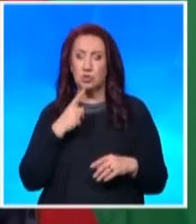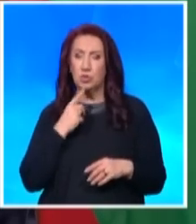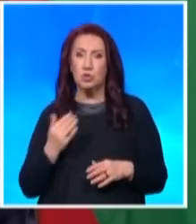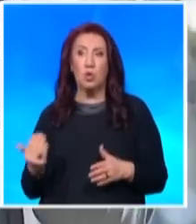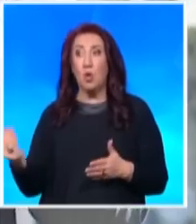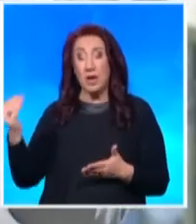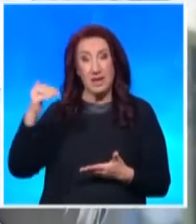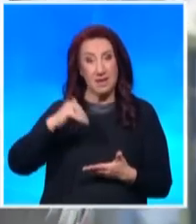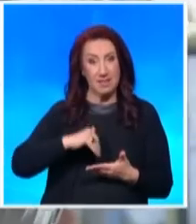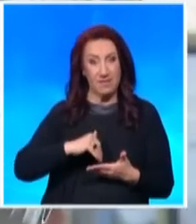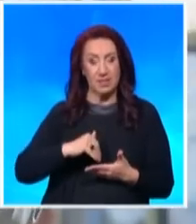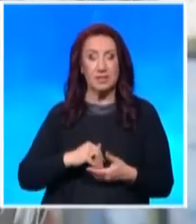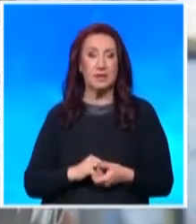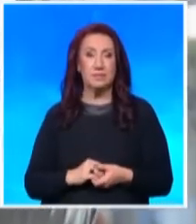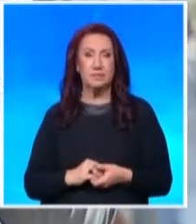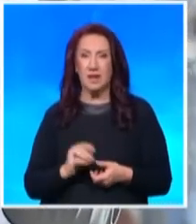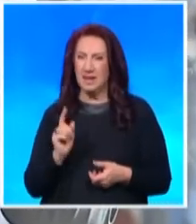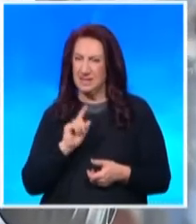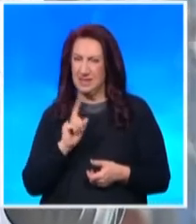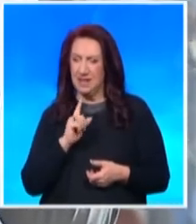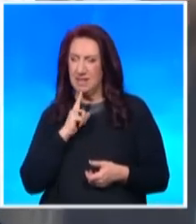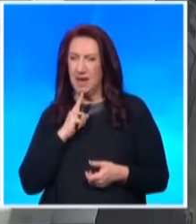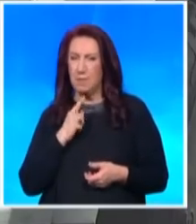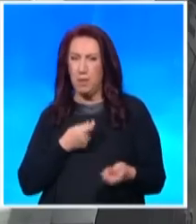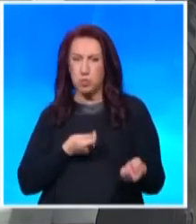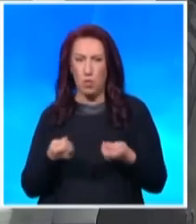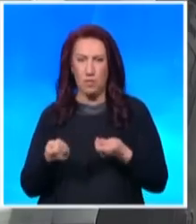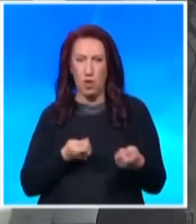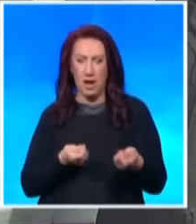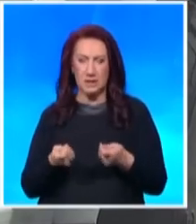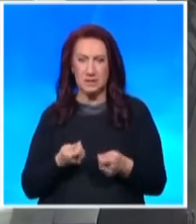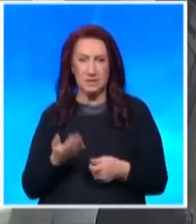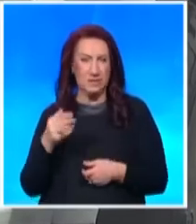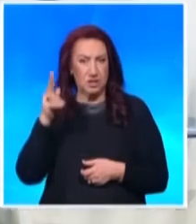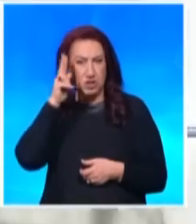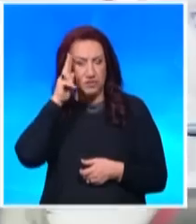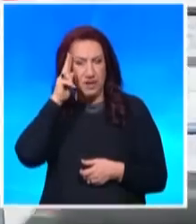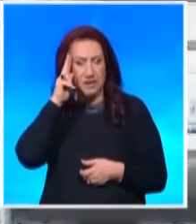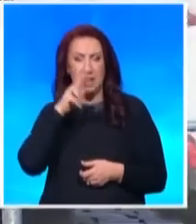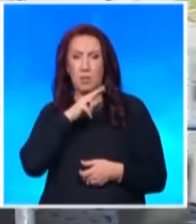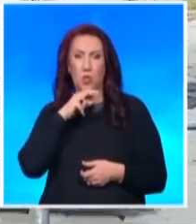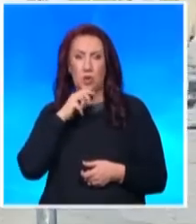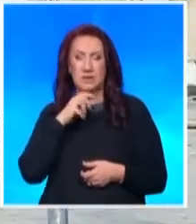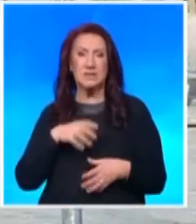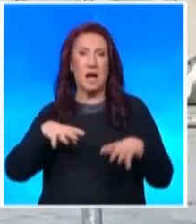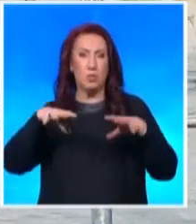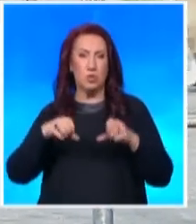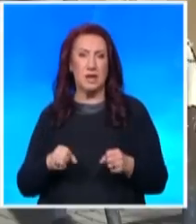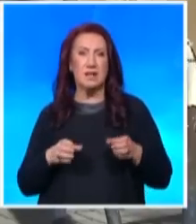местните българи. За да се избегнат провокации, от два дни полицията в македонската столица е блокирала пътя до гроба на Гоце